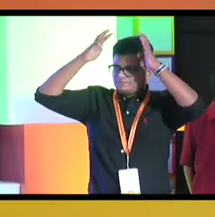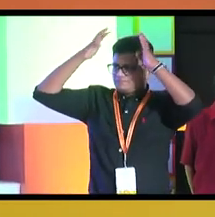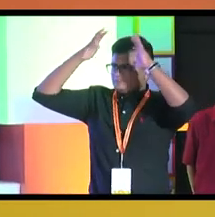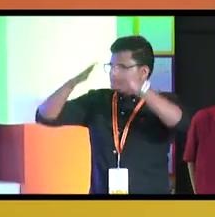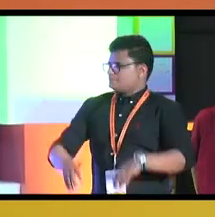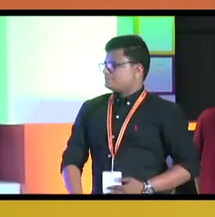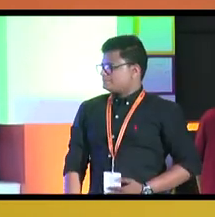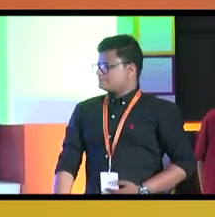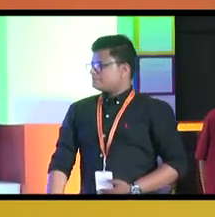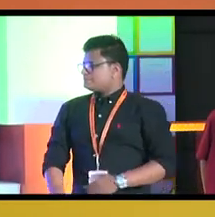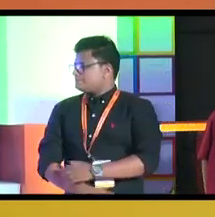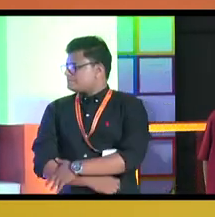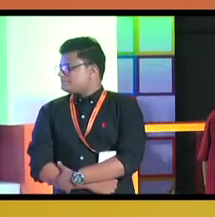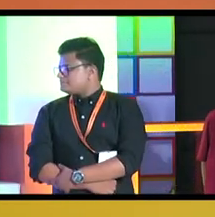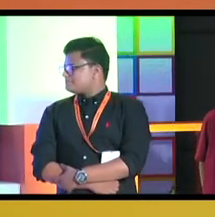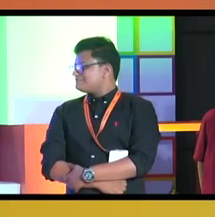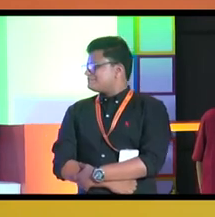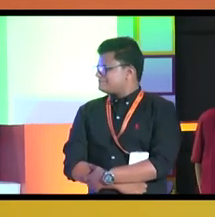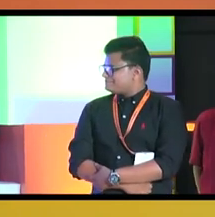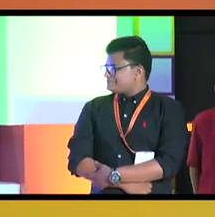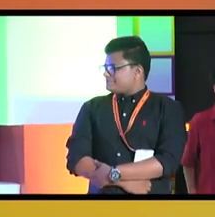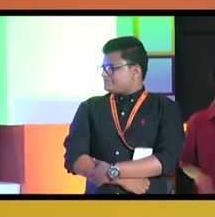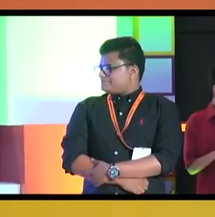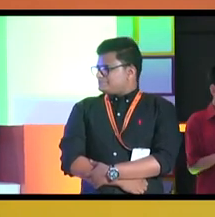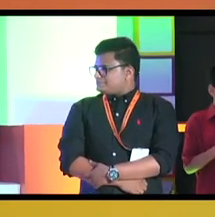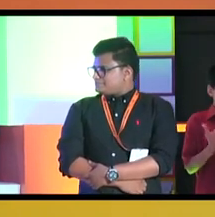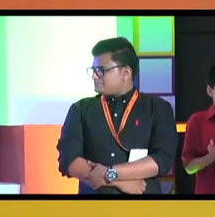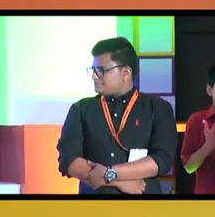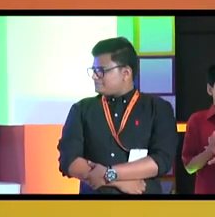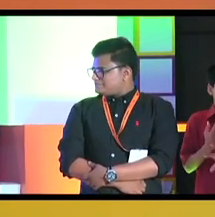यहाँ मैं एक बात कहना चाहूँगी कि जनरली